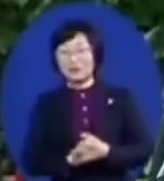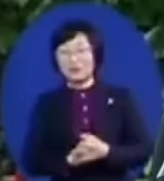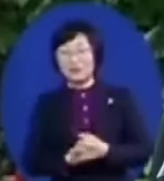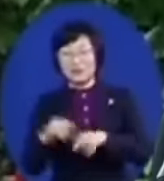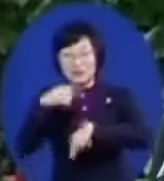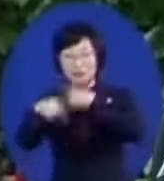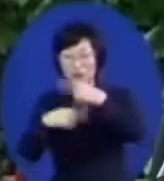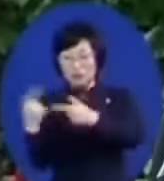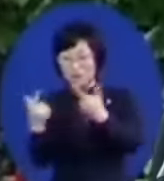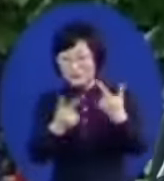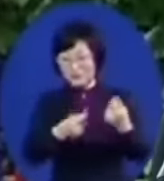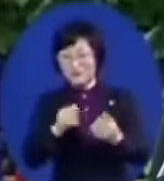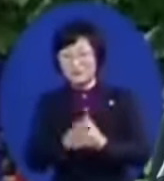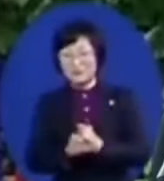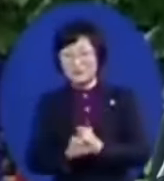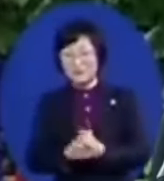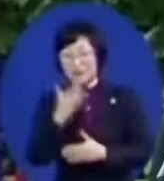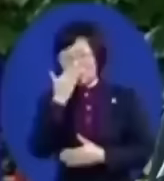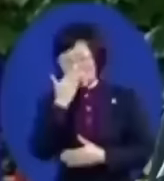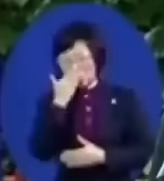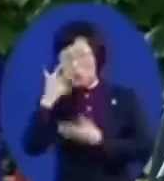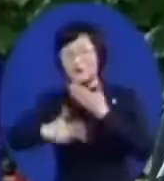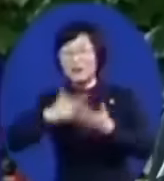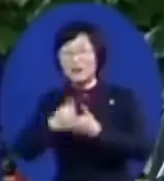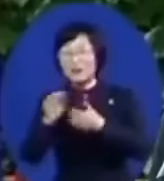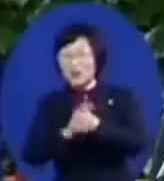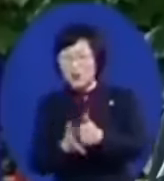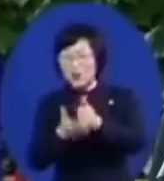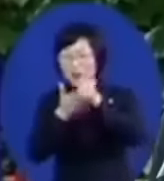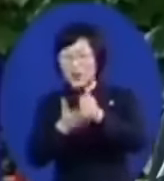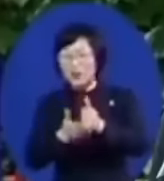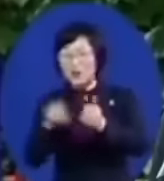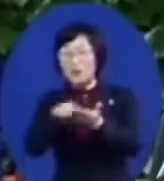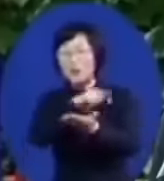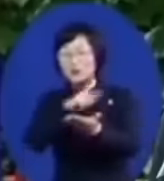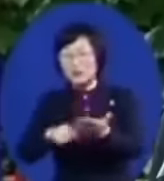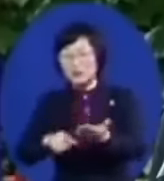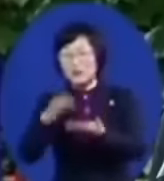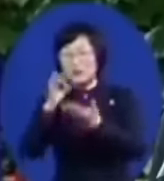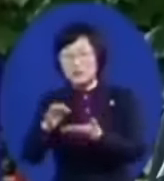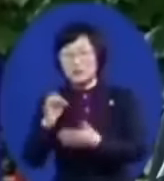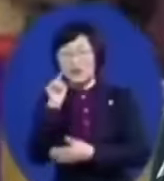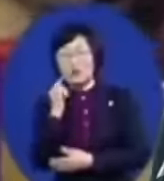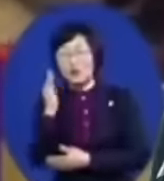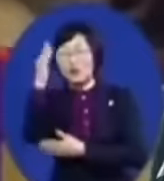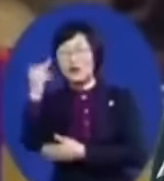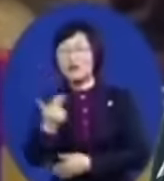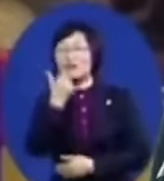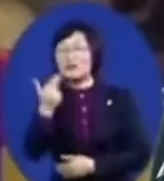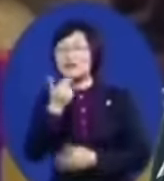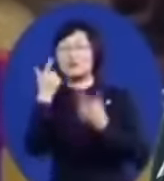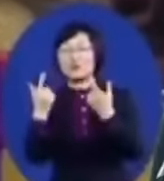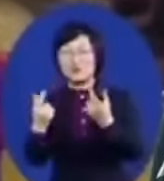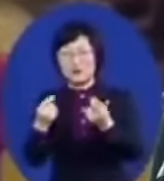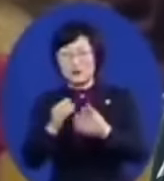같이 한번 읽어보십시다. 겸손과 야훼를 경외함의 보상은 재물과 영광과 생명이니라.